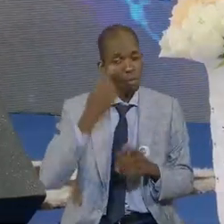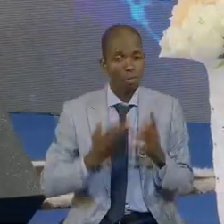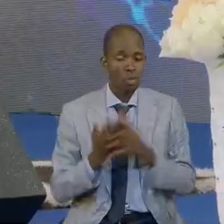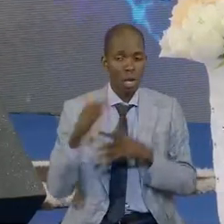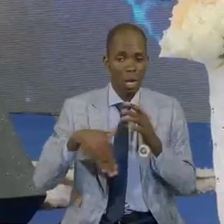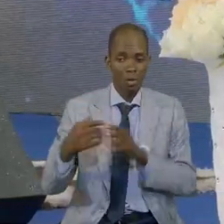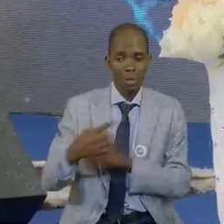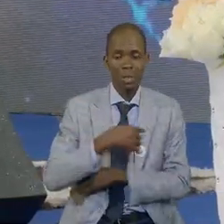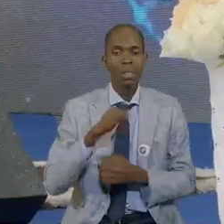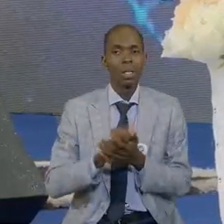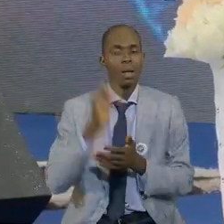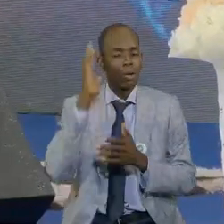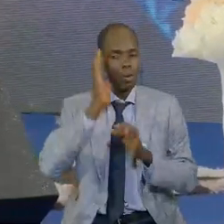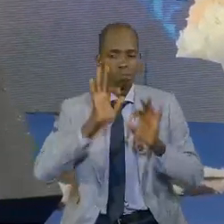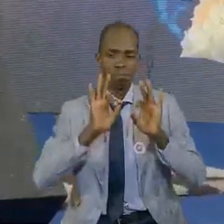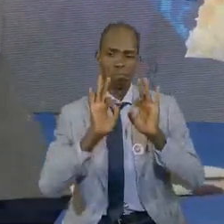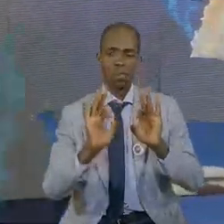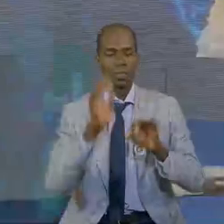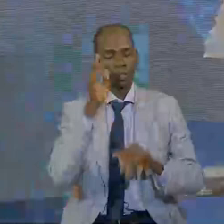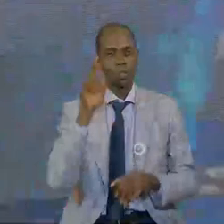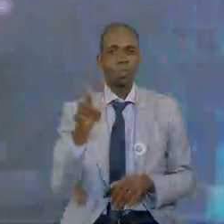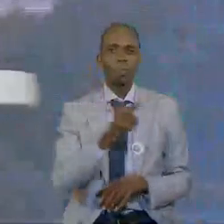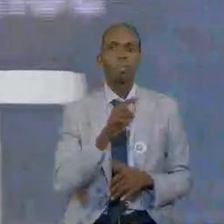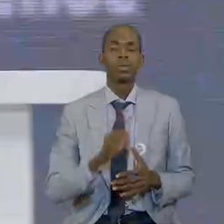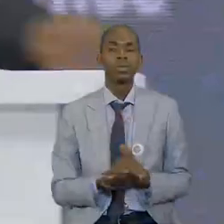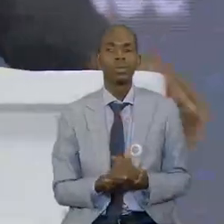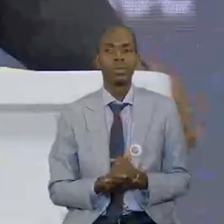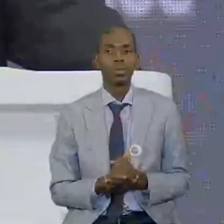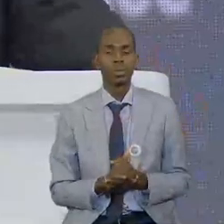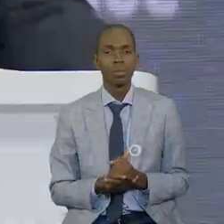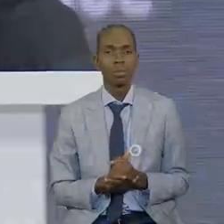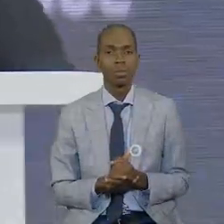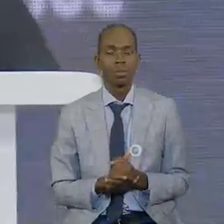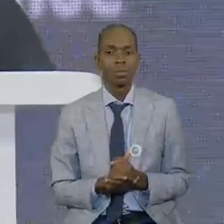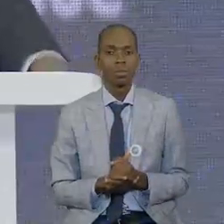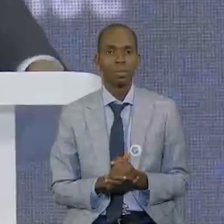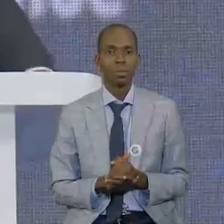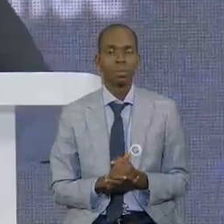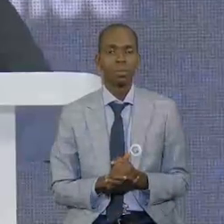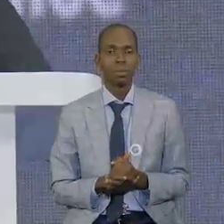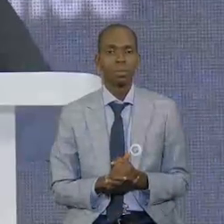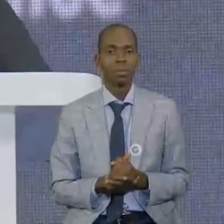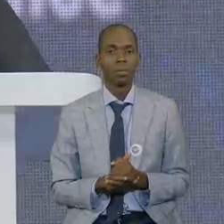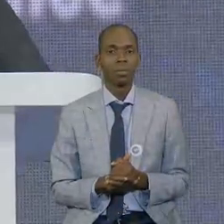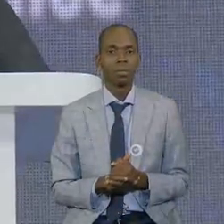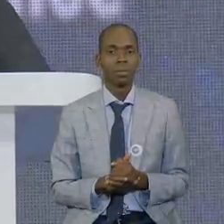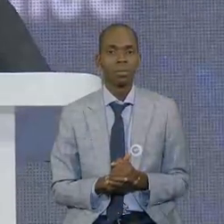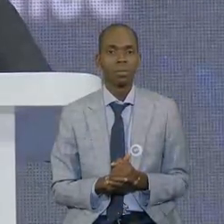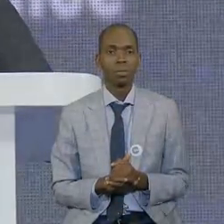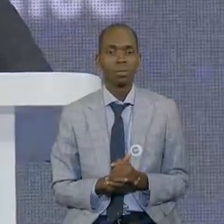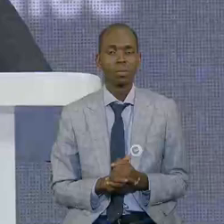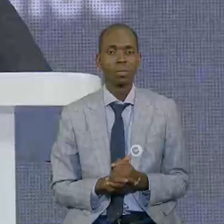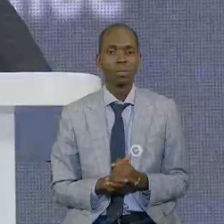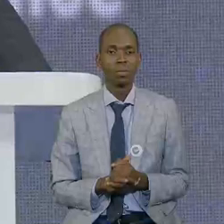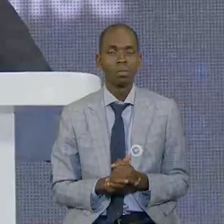ce que tu te dis pendant 24 heures dans la journée, ce que tu te dis pendant toute la journée, et même tes rêves ressemblent à ce que tu te dis à